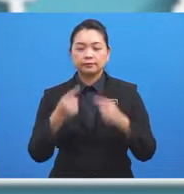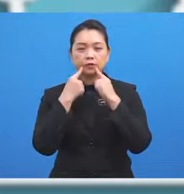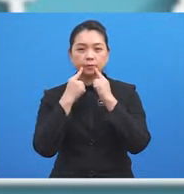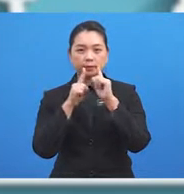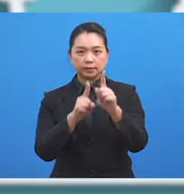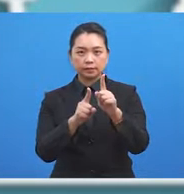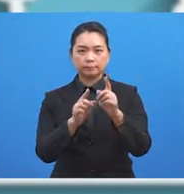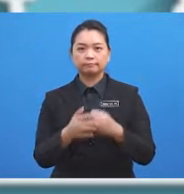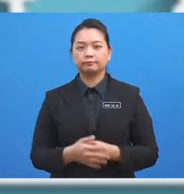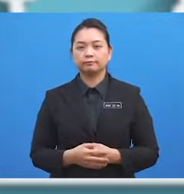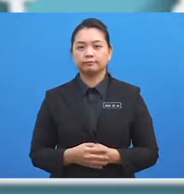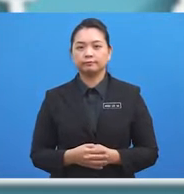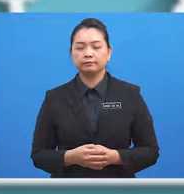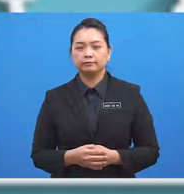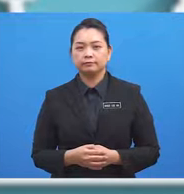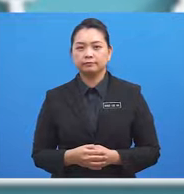Jawapannya,